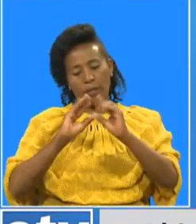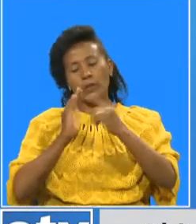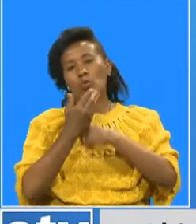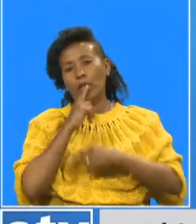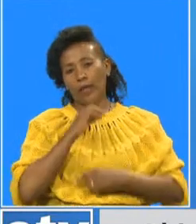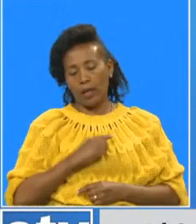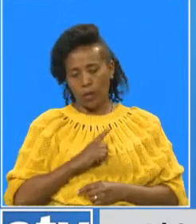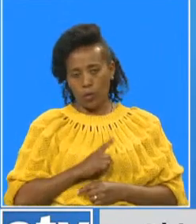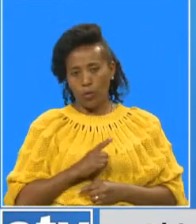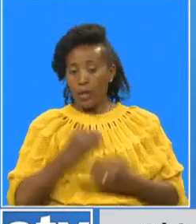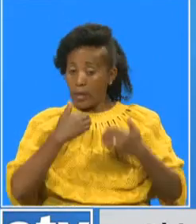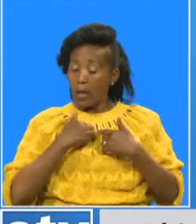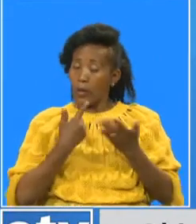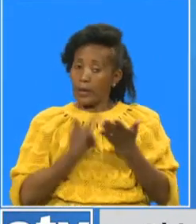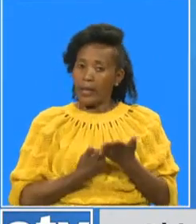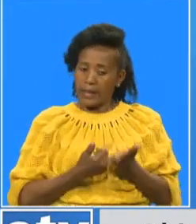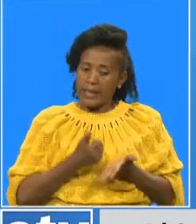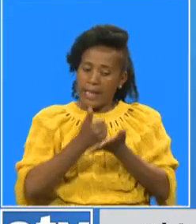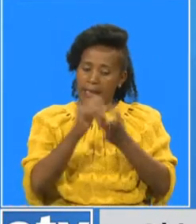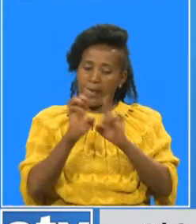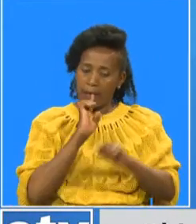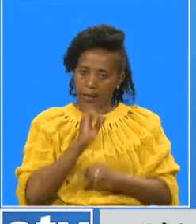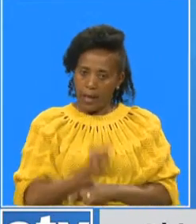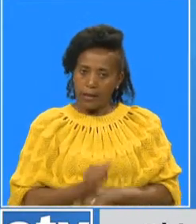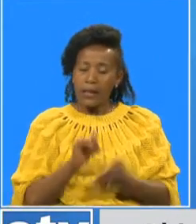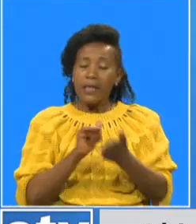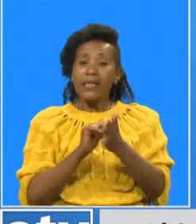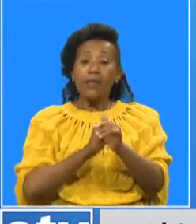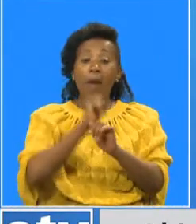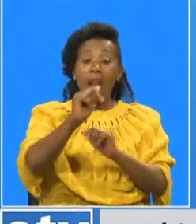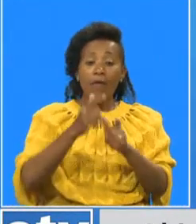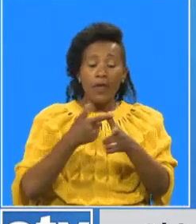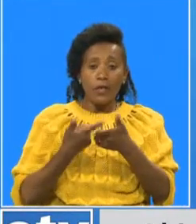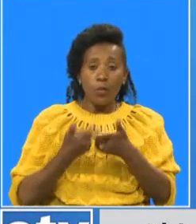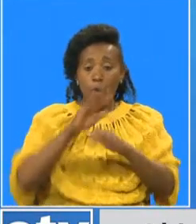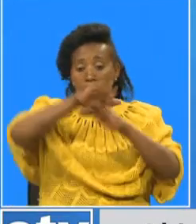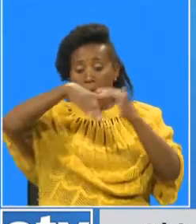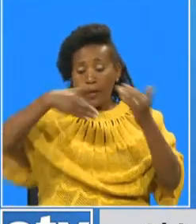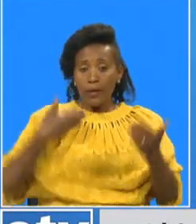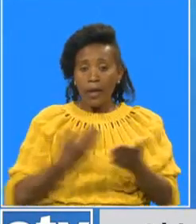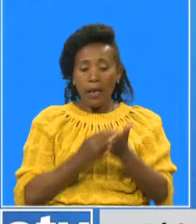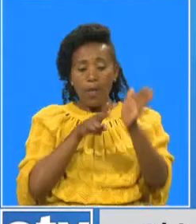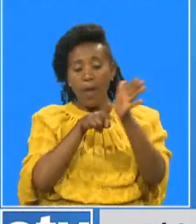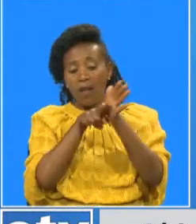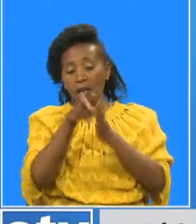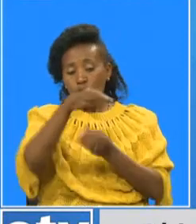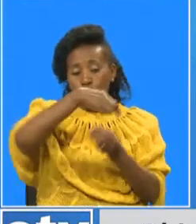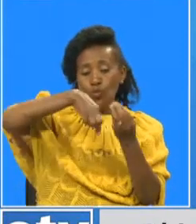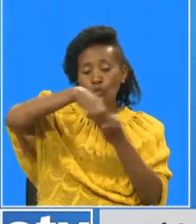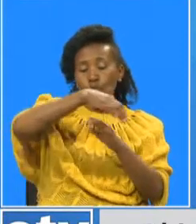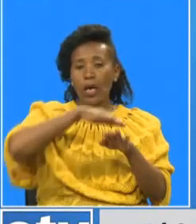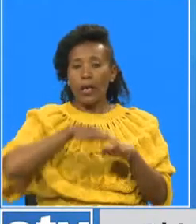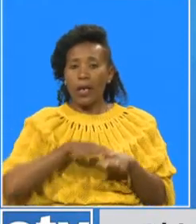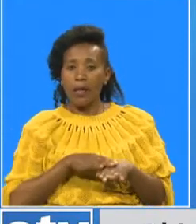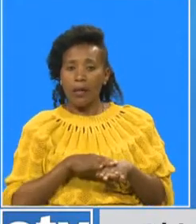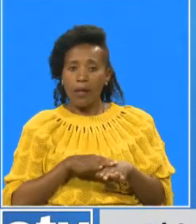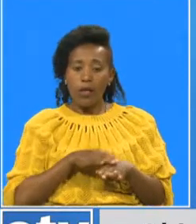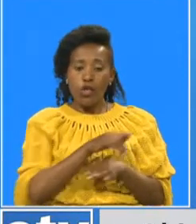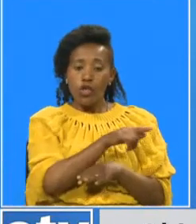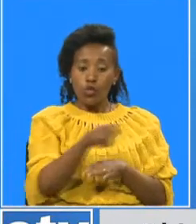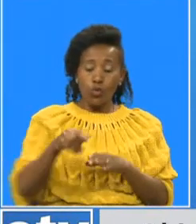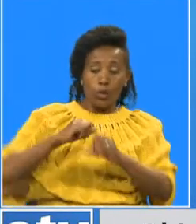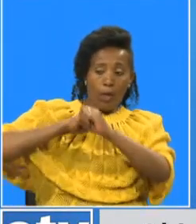ነው ያለው። ይሄንን እገዛ እናደርጋለን። ከዚህም ባለፈ ደግሞ አጠቃላይ በቫይረሱ ዙሪያ ላይ